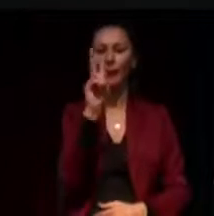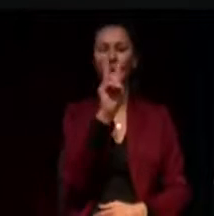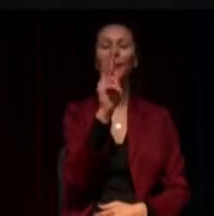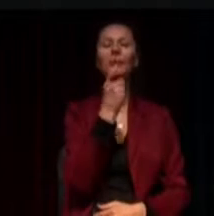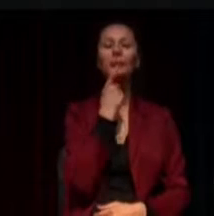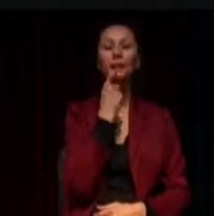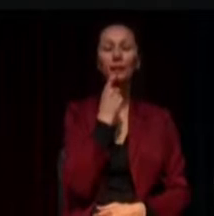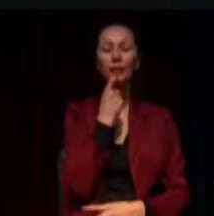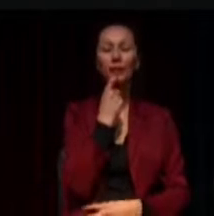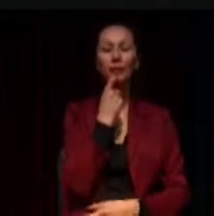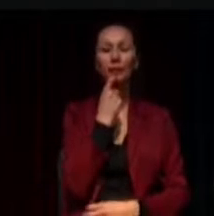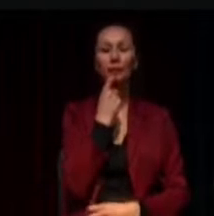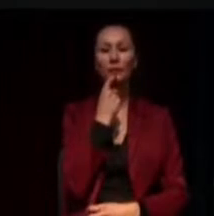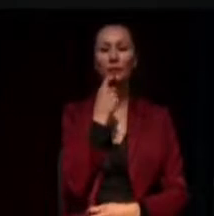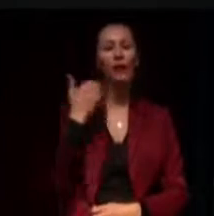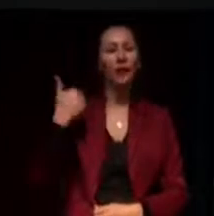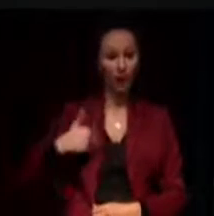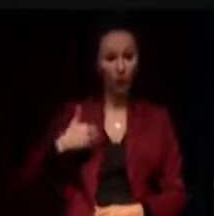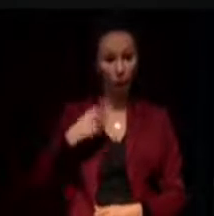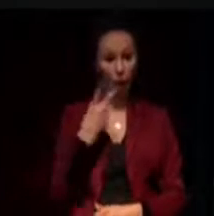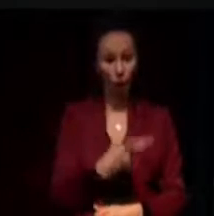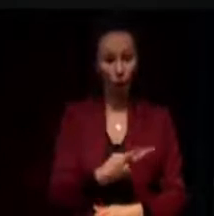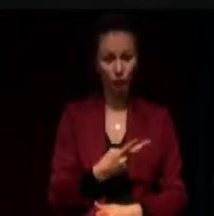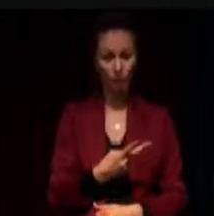2020 yılında kamunun